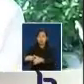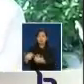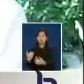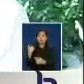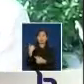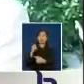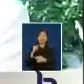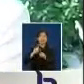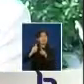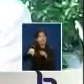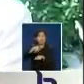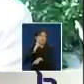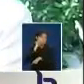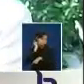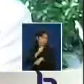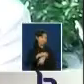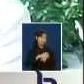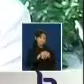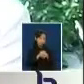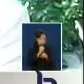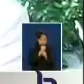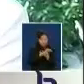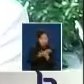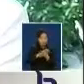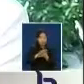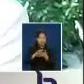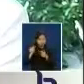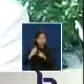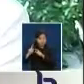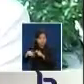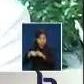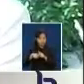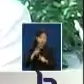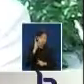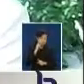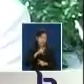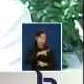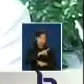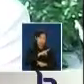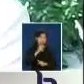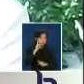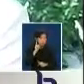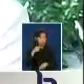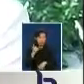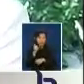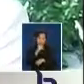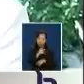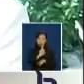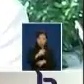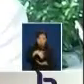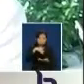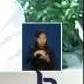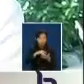เวลานะที่ให้เด็กเล่นหรือสนามกีฬาหรือที่อะไรต่างๆนี่ที่เป็นศูนย์รวมของเด็กๆห้างสรรพสินค้าเนี่ยต